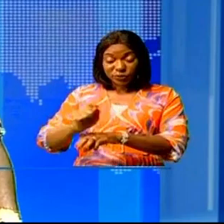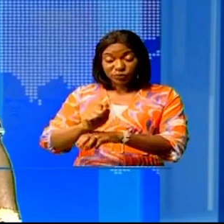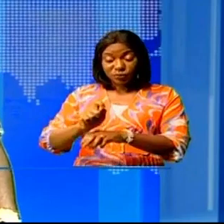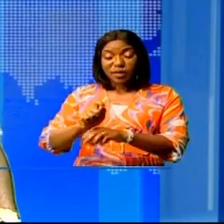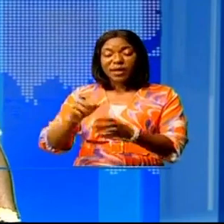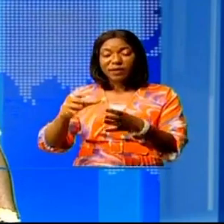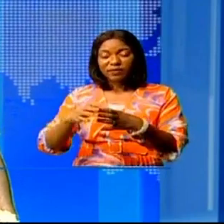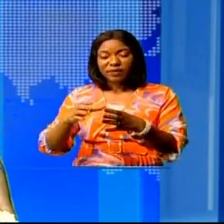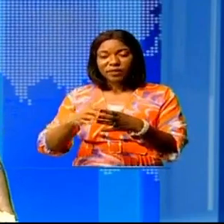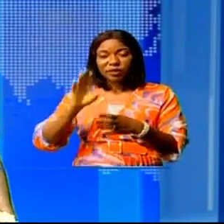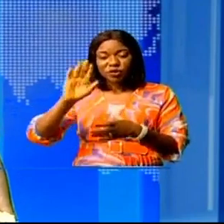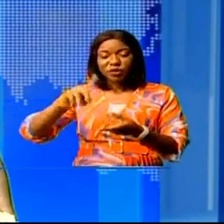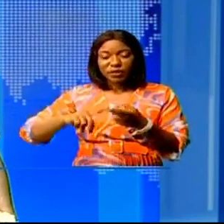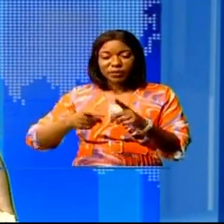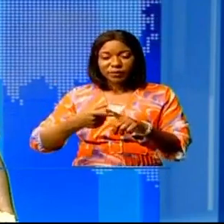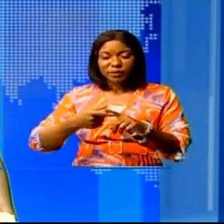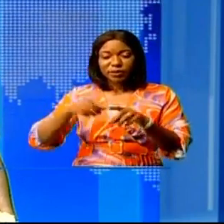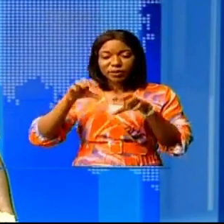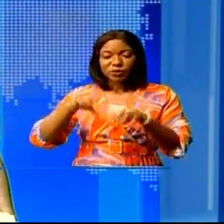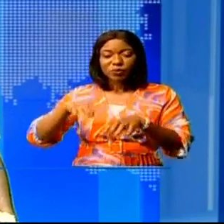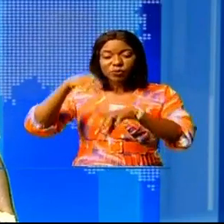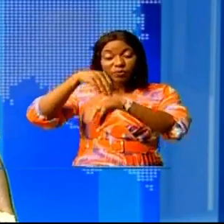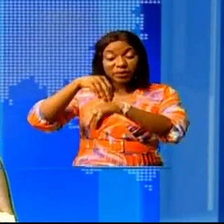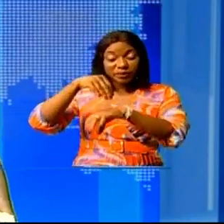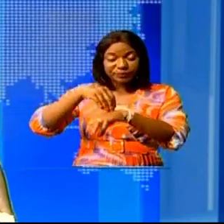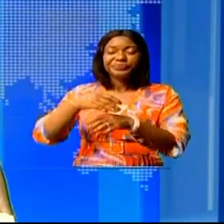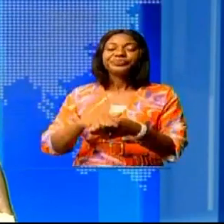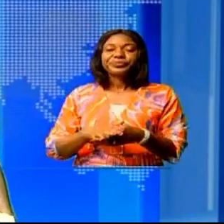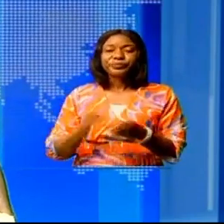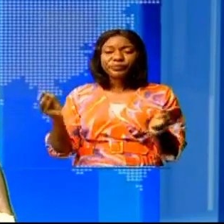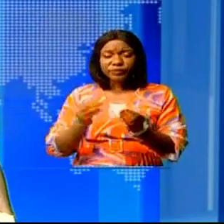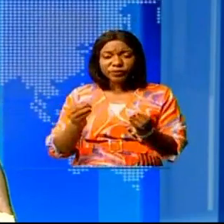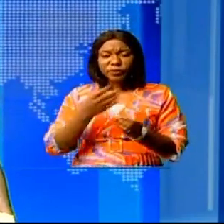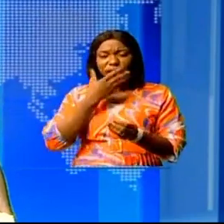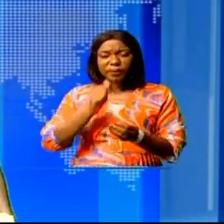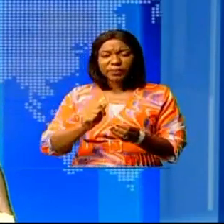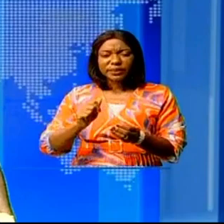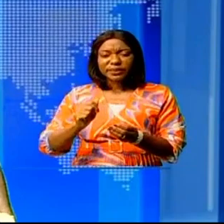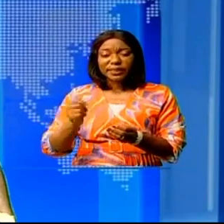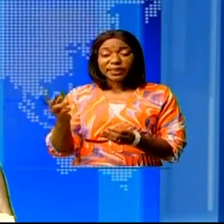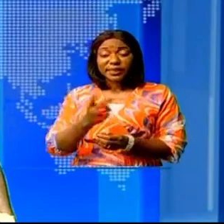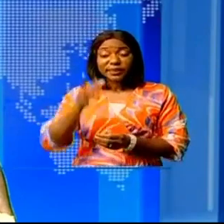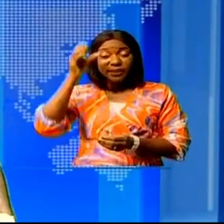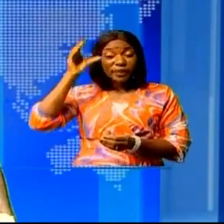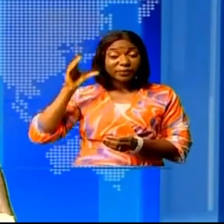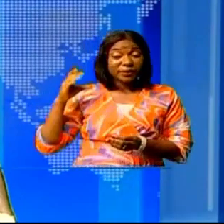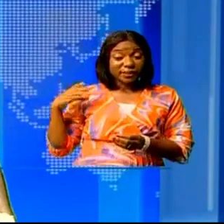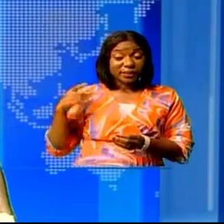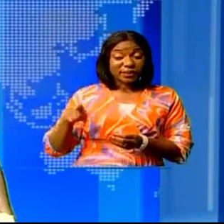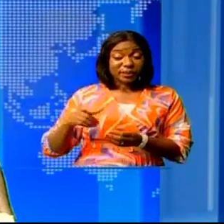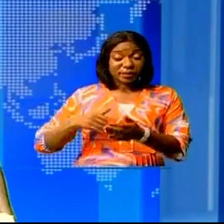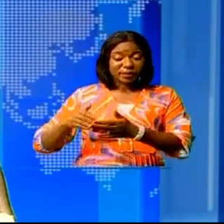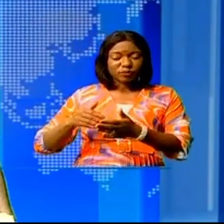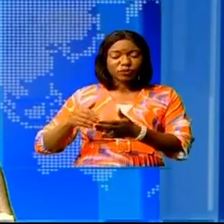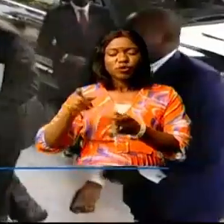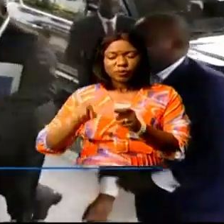échange d'expériences sur la gestion de l'espace physique de ces deux capitales le plus rapproché du monde.